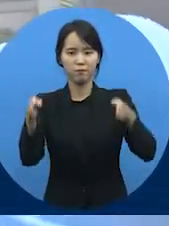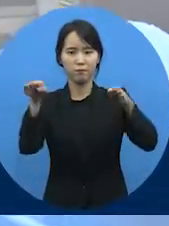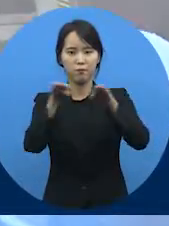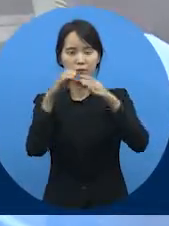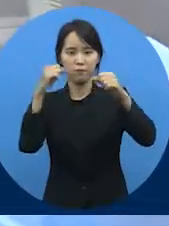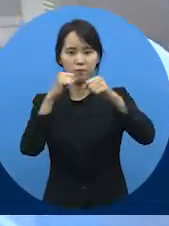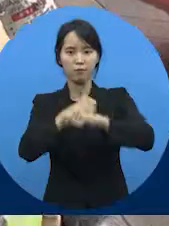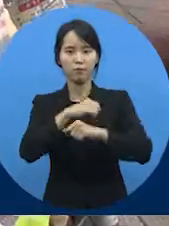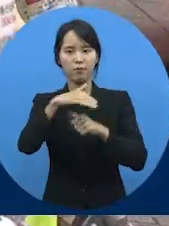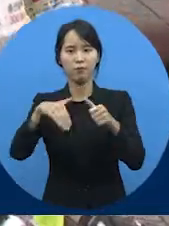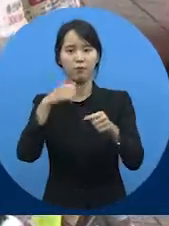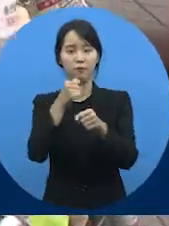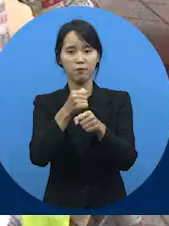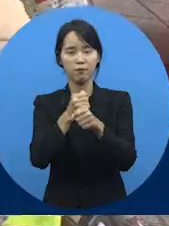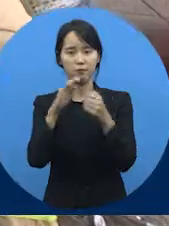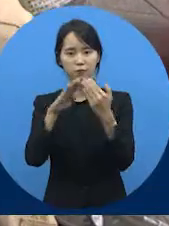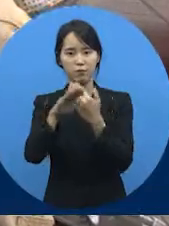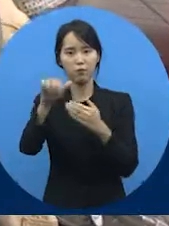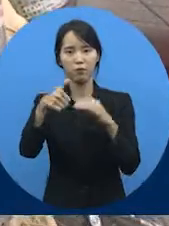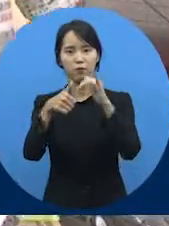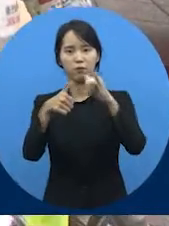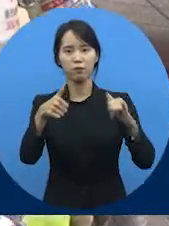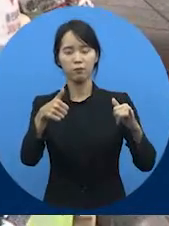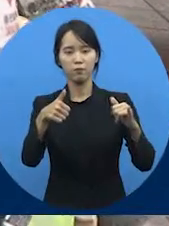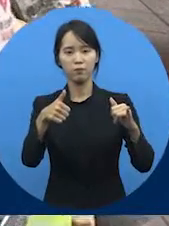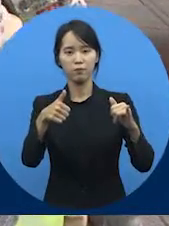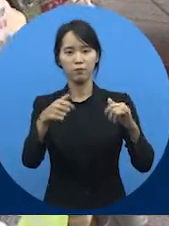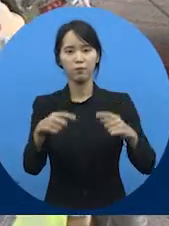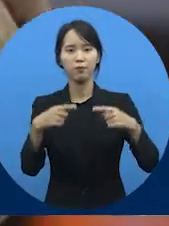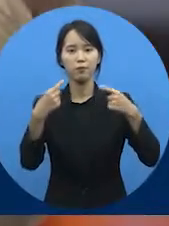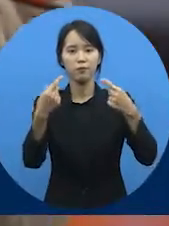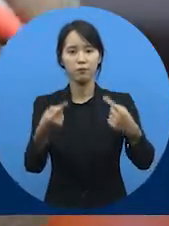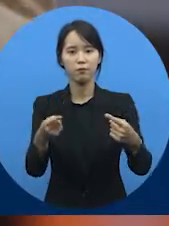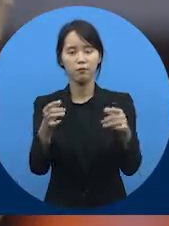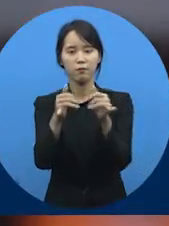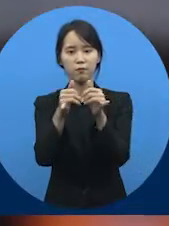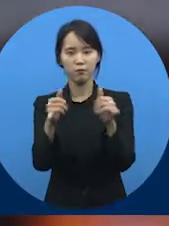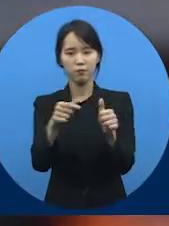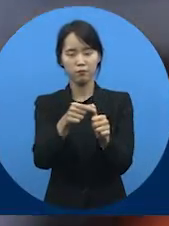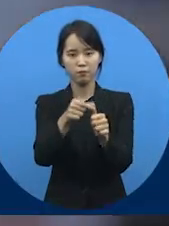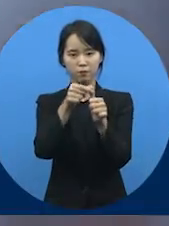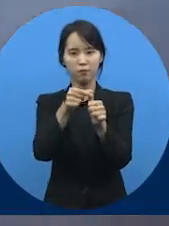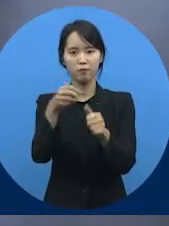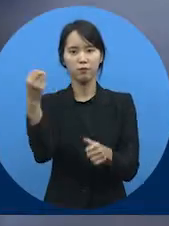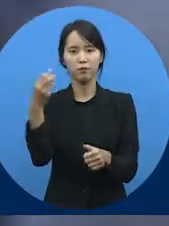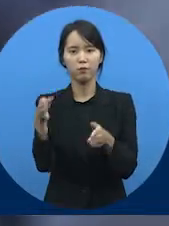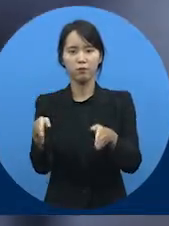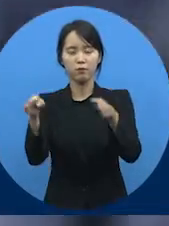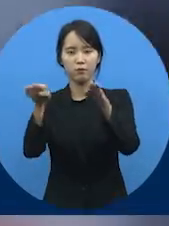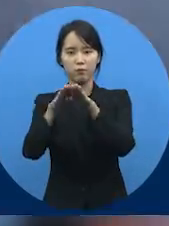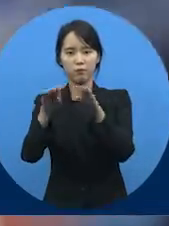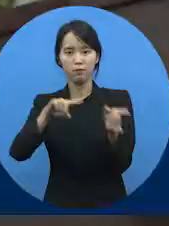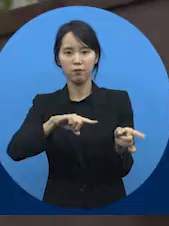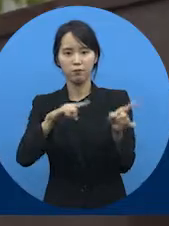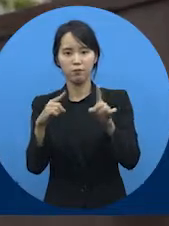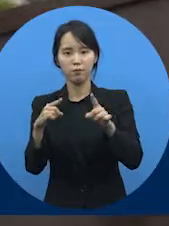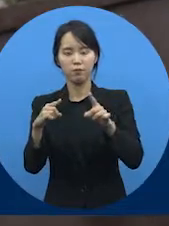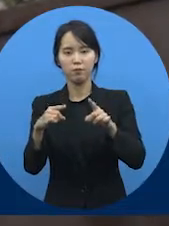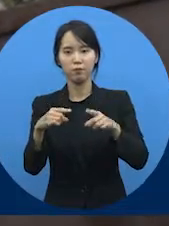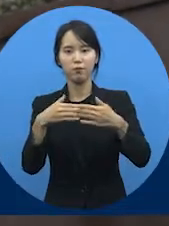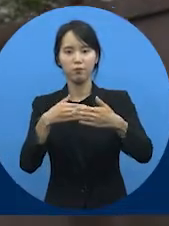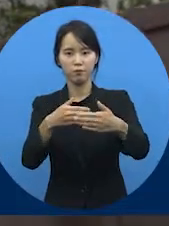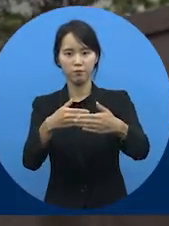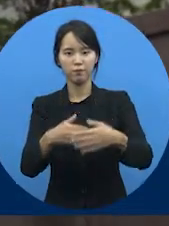화재에 이은 건물 붕괴 상황을 설정해 500여 명의 민관군이 참여한 가운데 인명구조 및 복구 현장